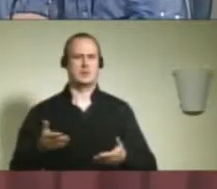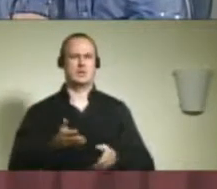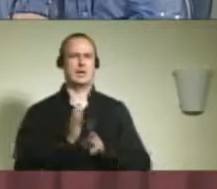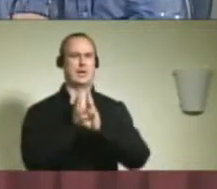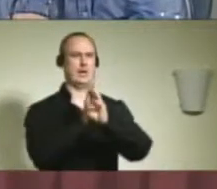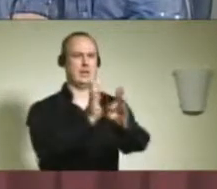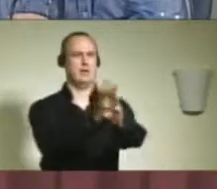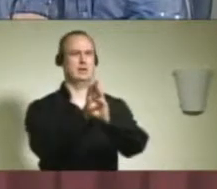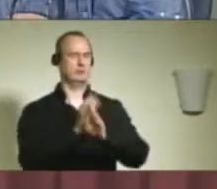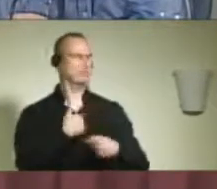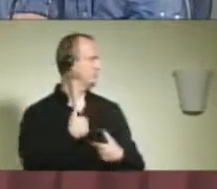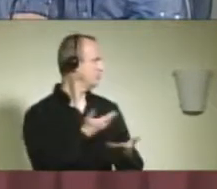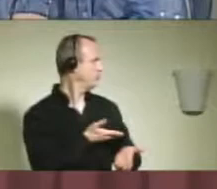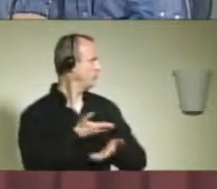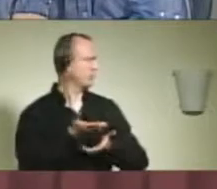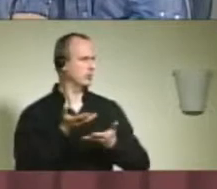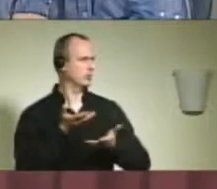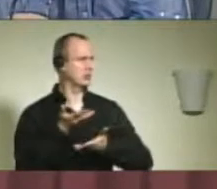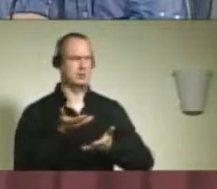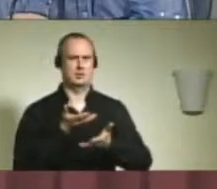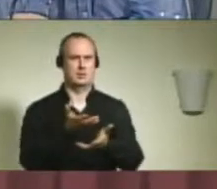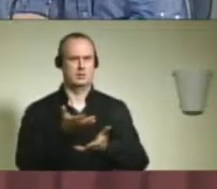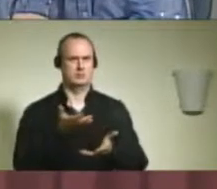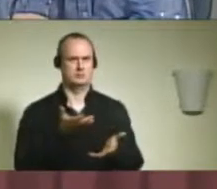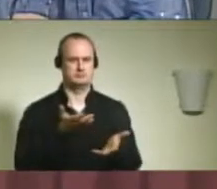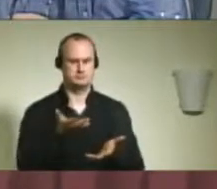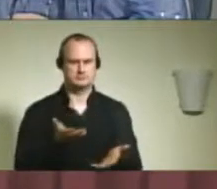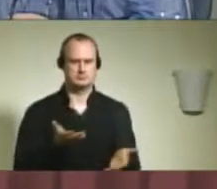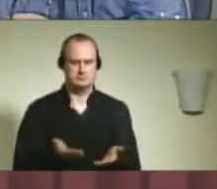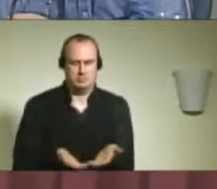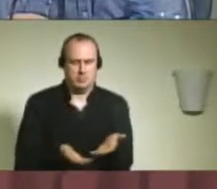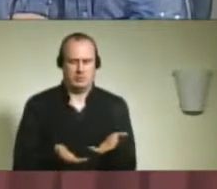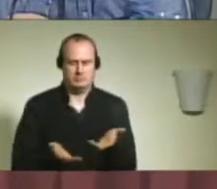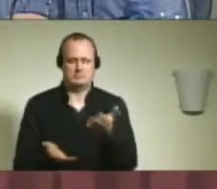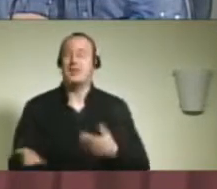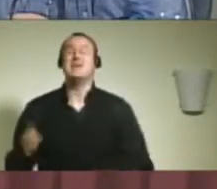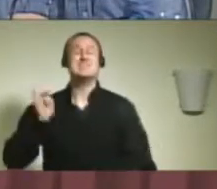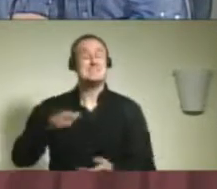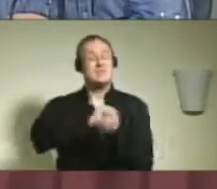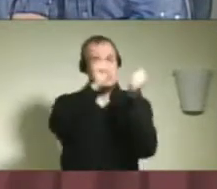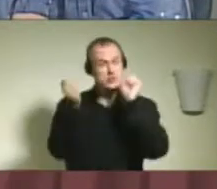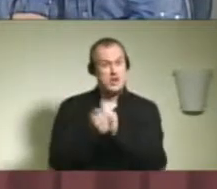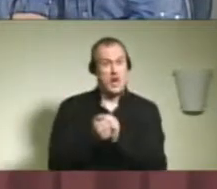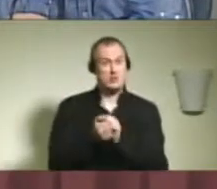La formation, c'est vraiment très très important. Quand on change de métier, c'est même primordial.